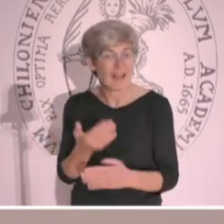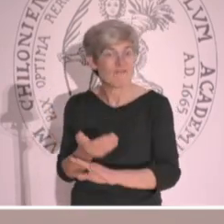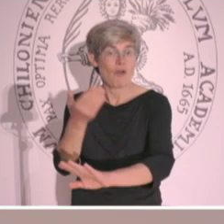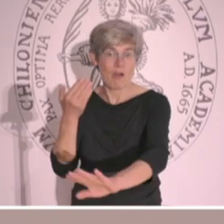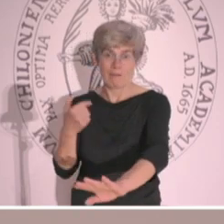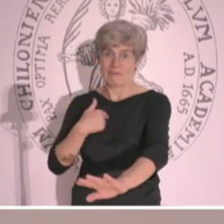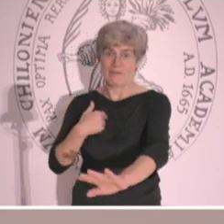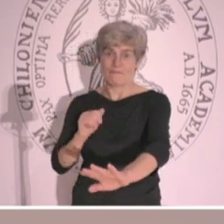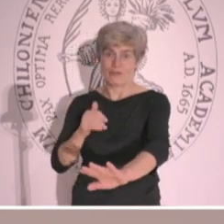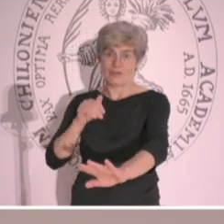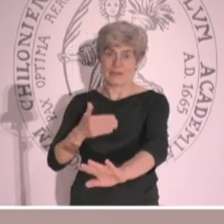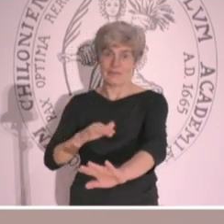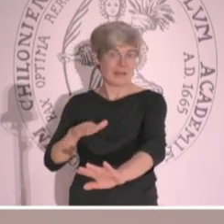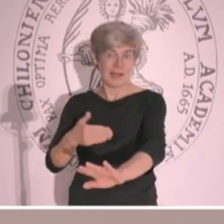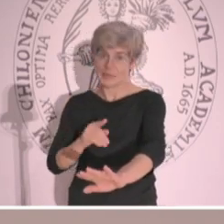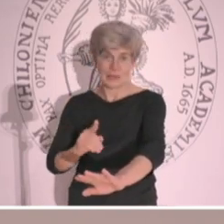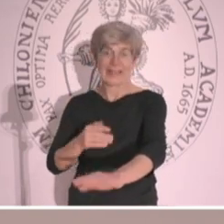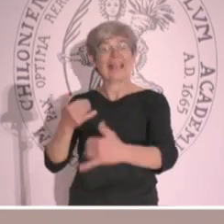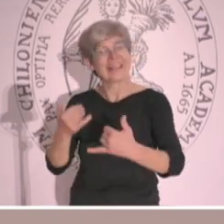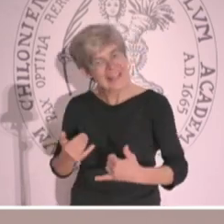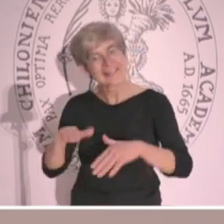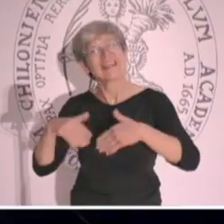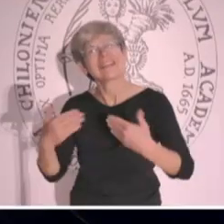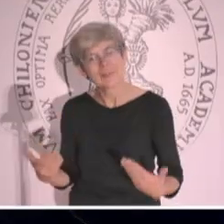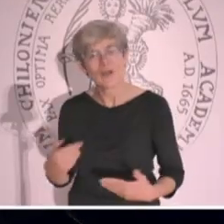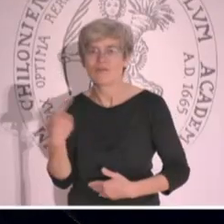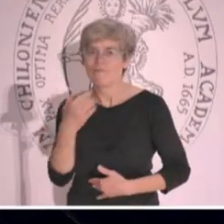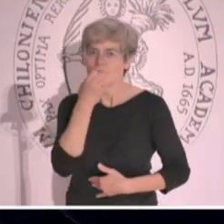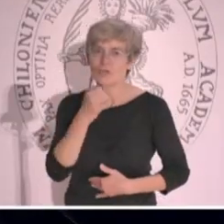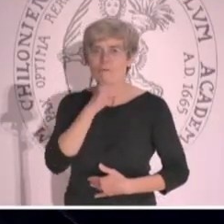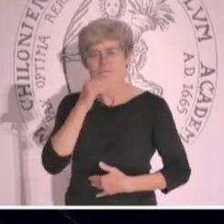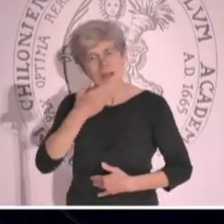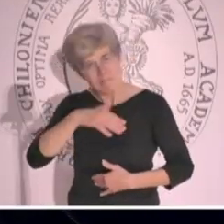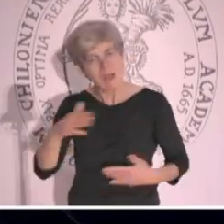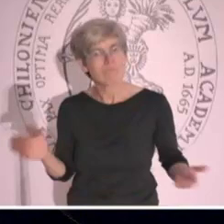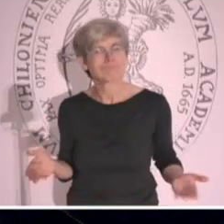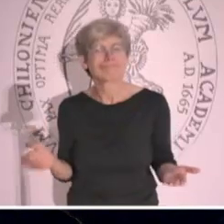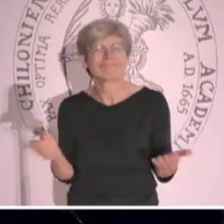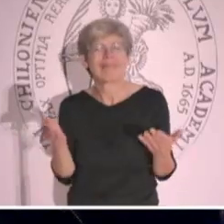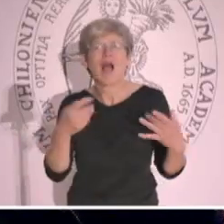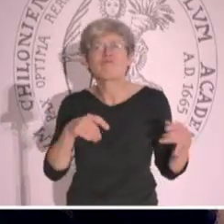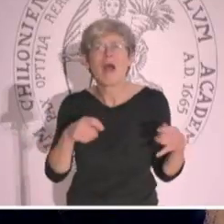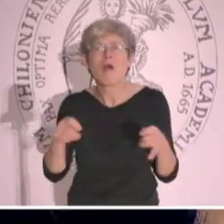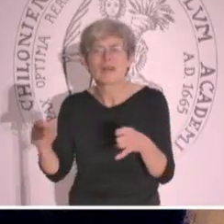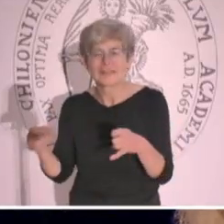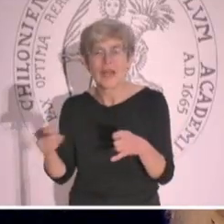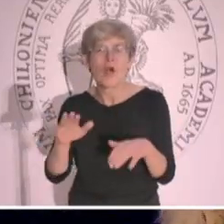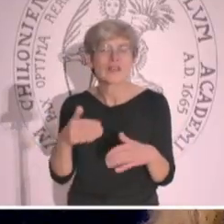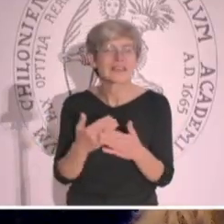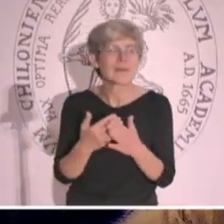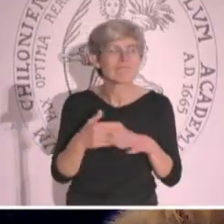nicht gab. All das gibt es jetzt und davon möchten wir noch gerne viel mehr haben. Und es gibt Orte, an denen dieses Neue auch